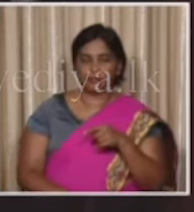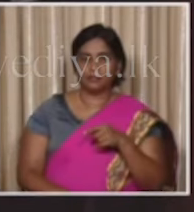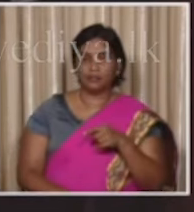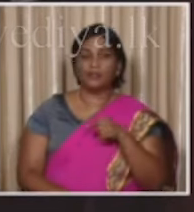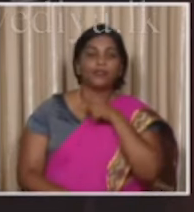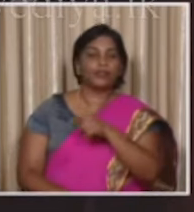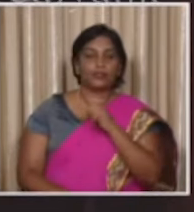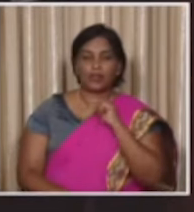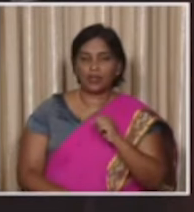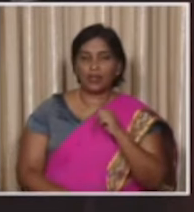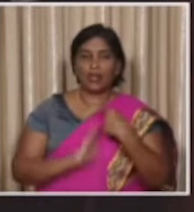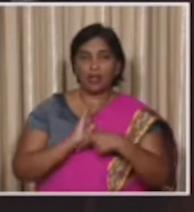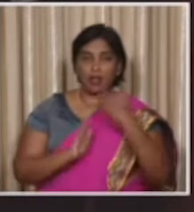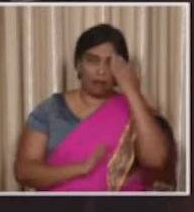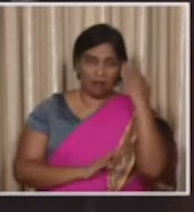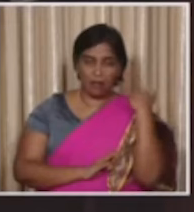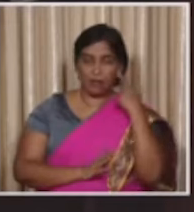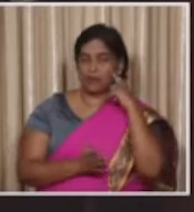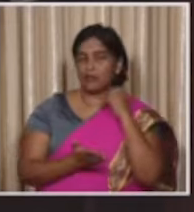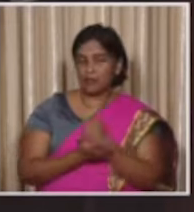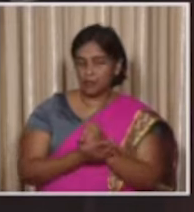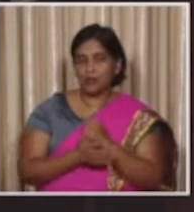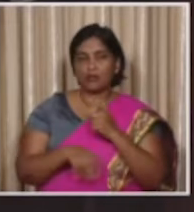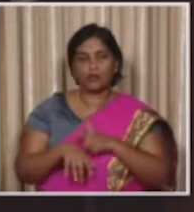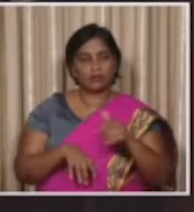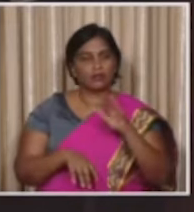ඇයි මේ ලක්කම්මට අමාරු වෙච්ච වෙලාවේ වෙන්න ඕනේ?